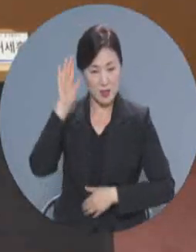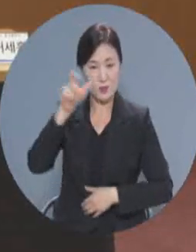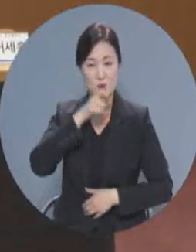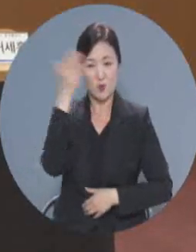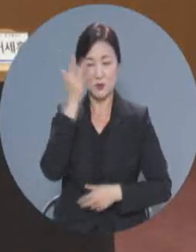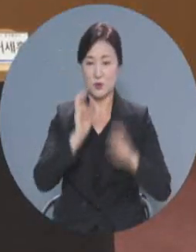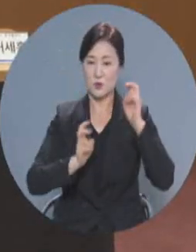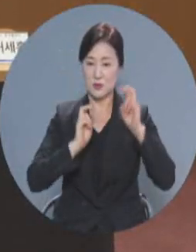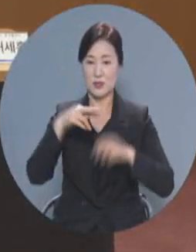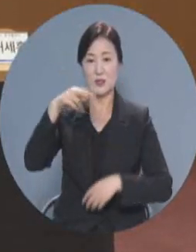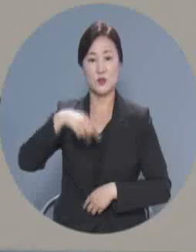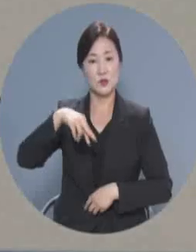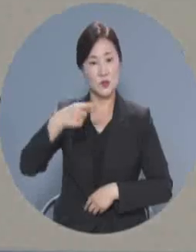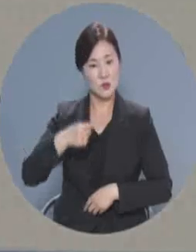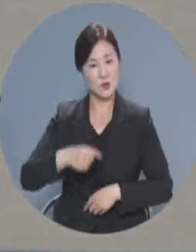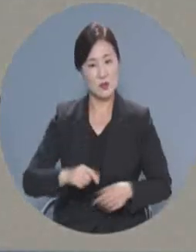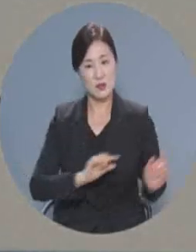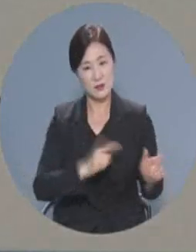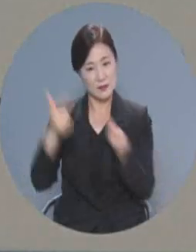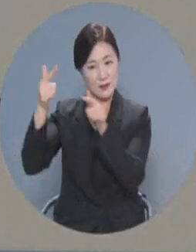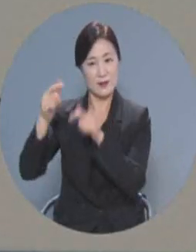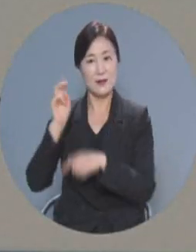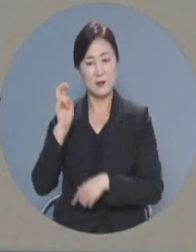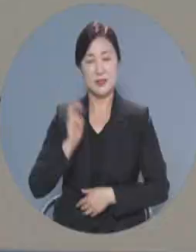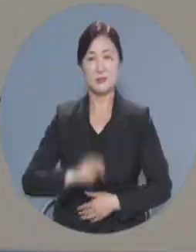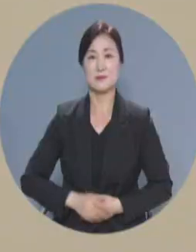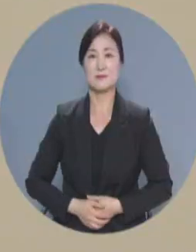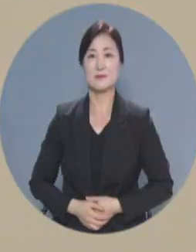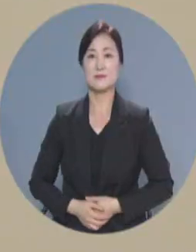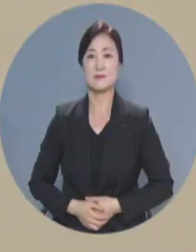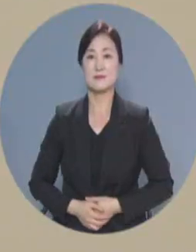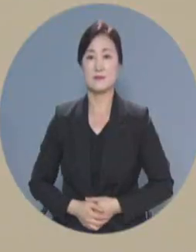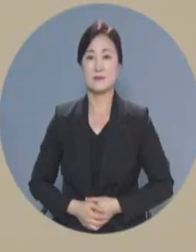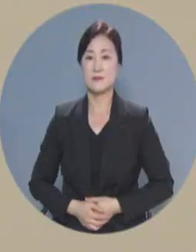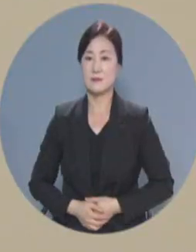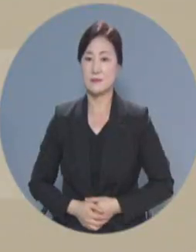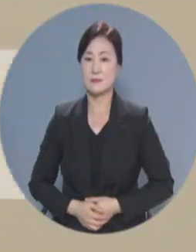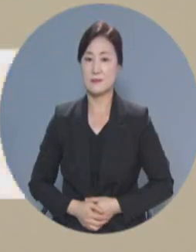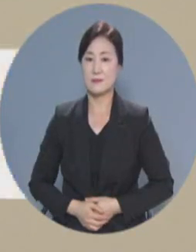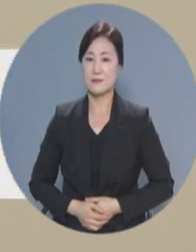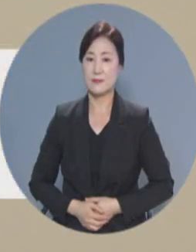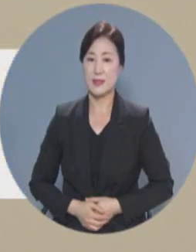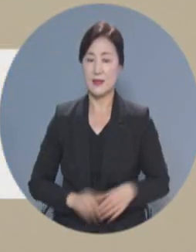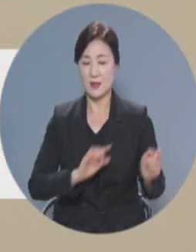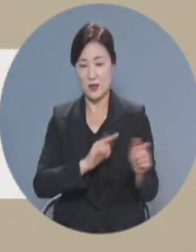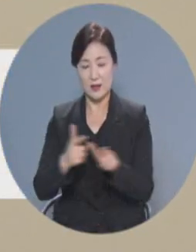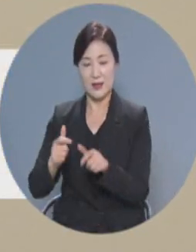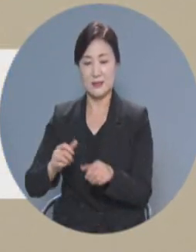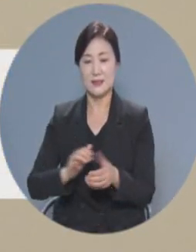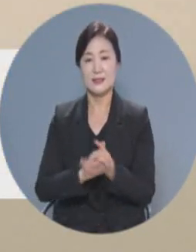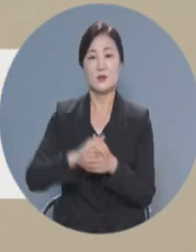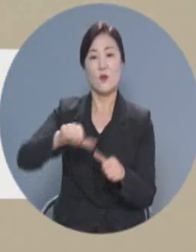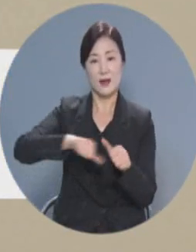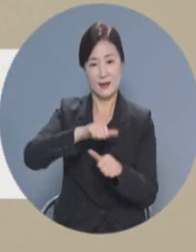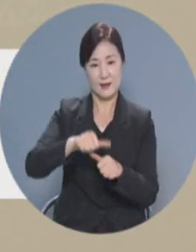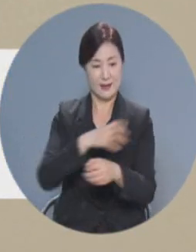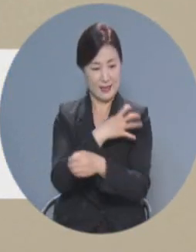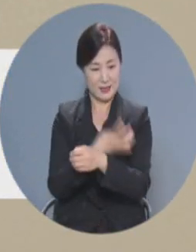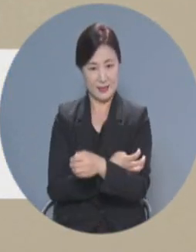여수공장의 수소산업 비중은 갈수록 커질 전망입니다. 다양한 친환경 에너지원으로 사업을 확장하고